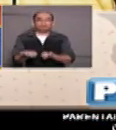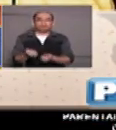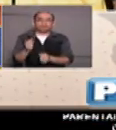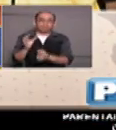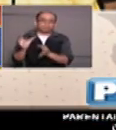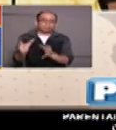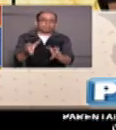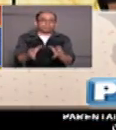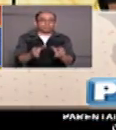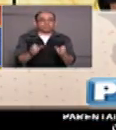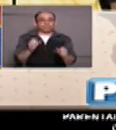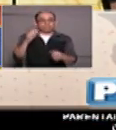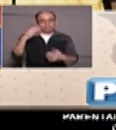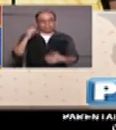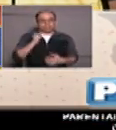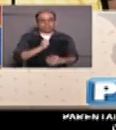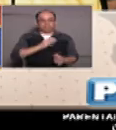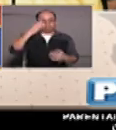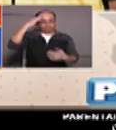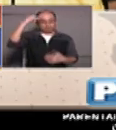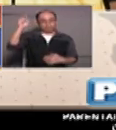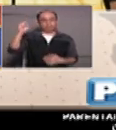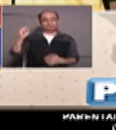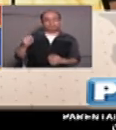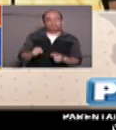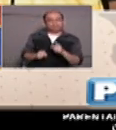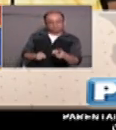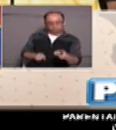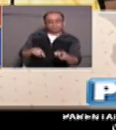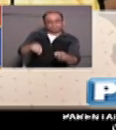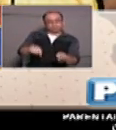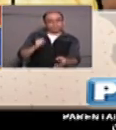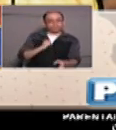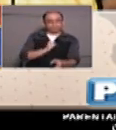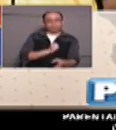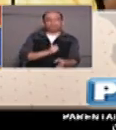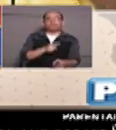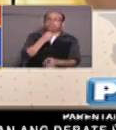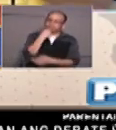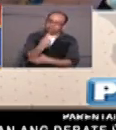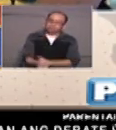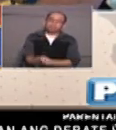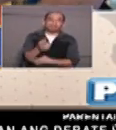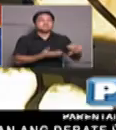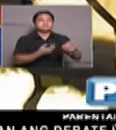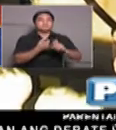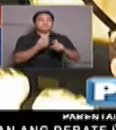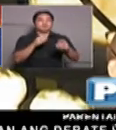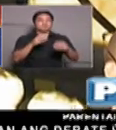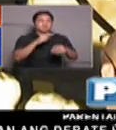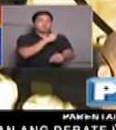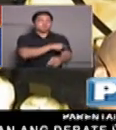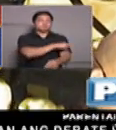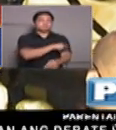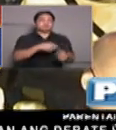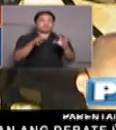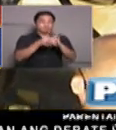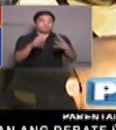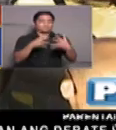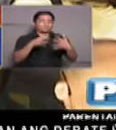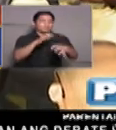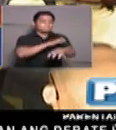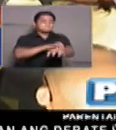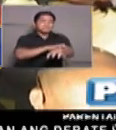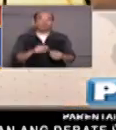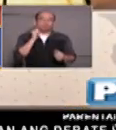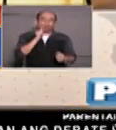komite. ng inyong Senate President kung talaga napaka-importante? Kayo pong nakatayo dito. Sa gitna ng mainit na usapan sa ikalawang Pilipinas debate ng